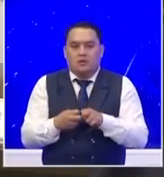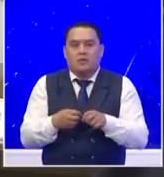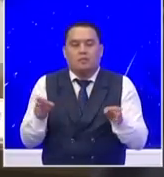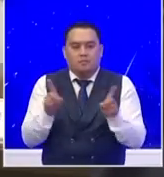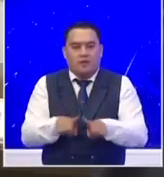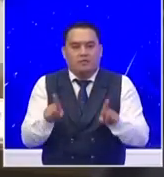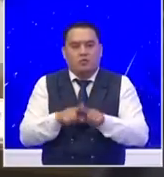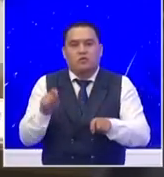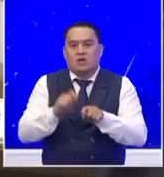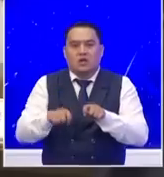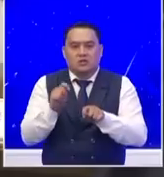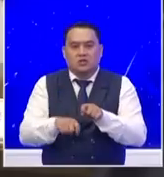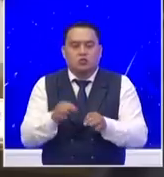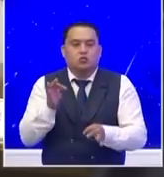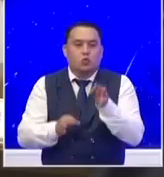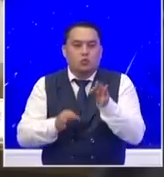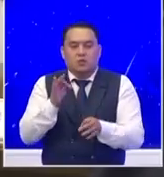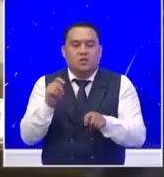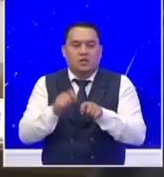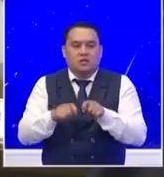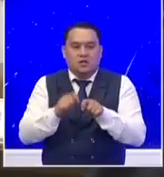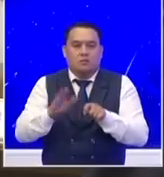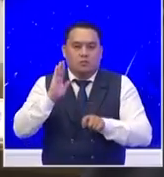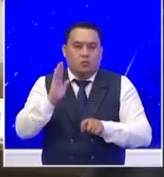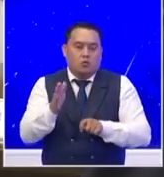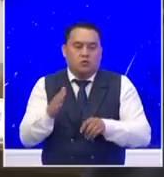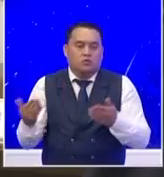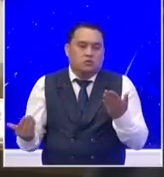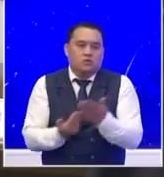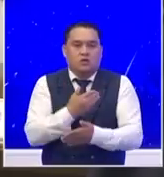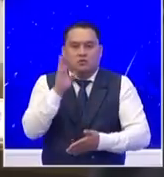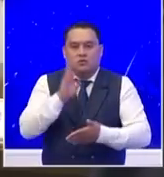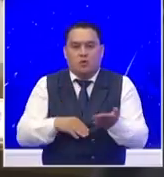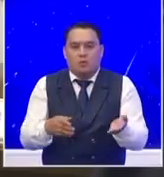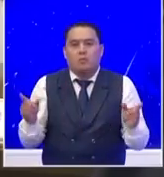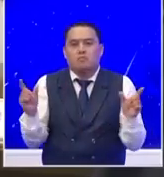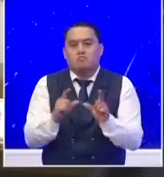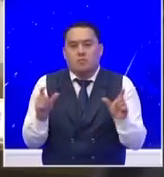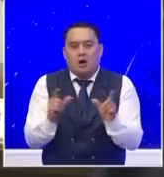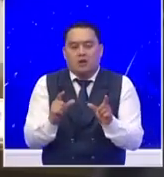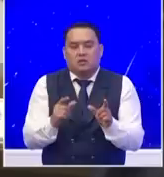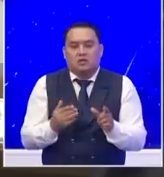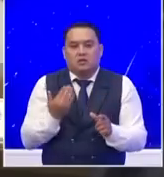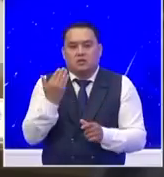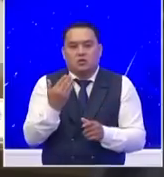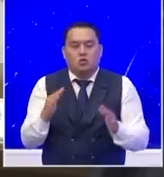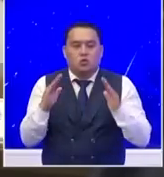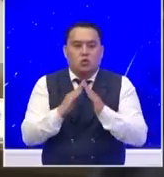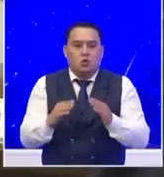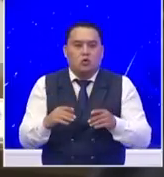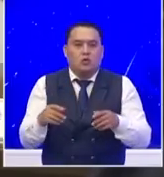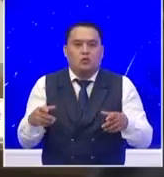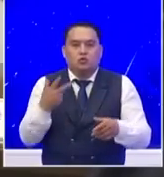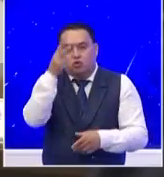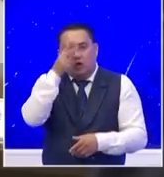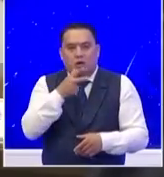жағдайда сот орындаушылар тарапынан аталып отырған жауапкершілік шектеулі серіктестіктеріне тиесілі сауда үйлері 3 ай